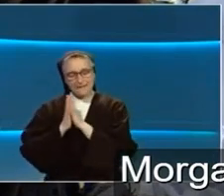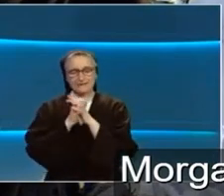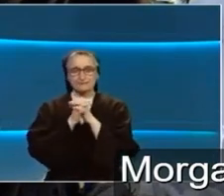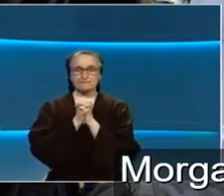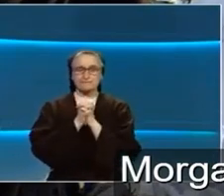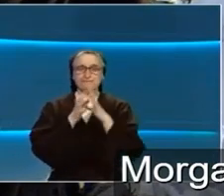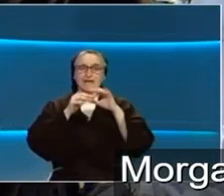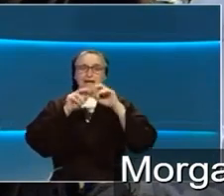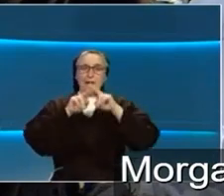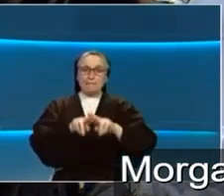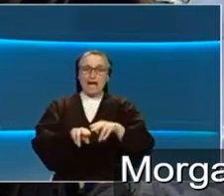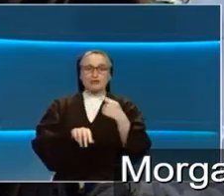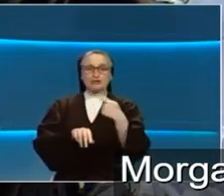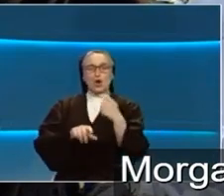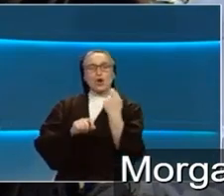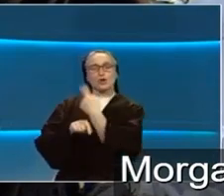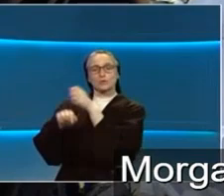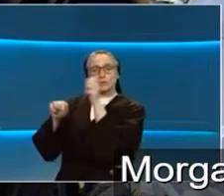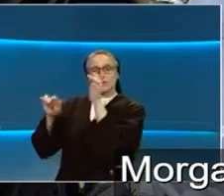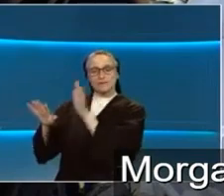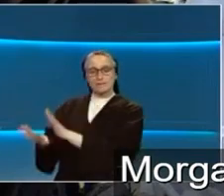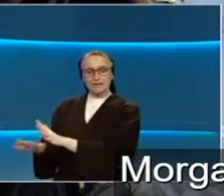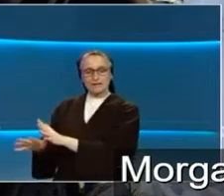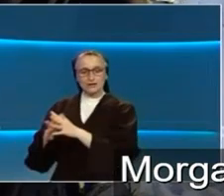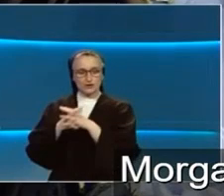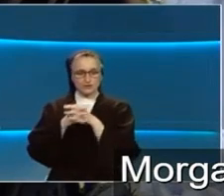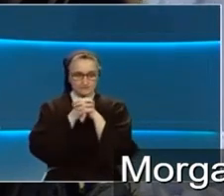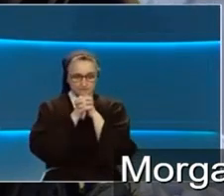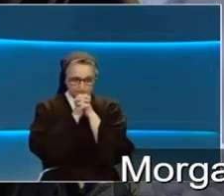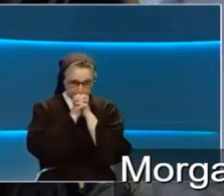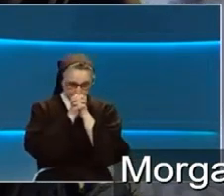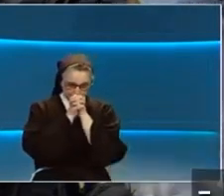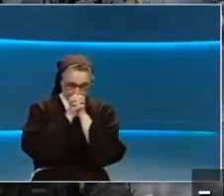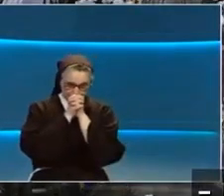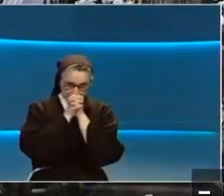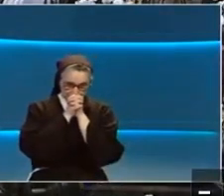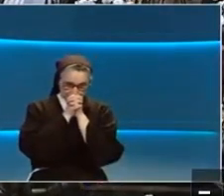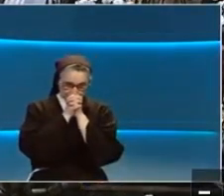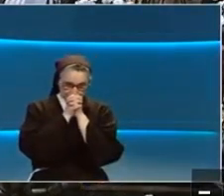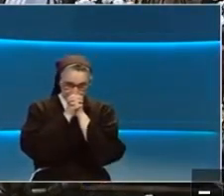La pace sia con te. E con il tuo spirito.